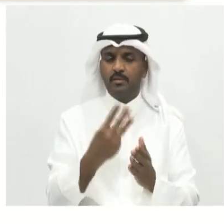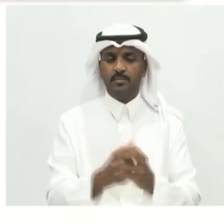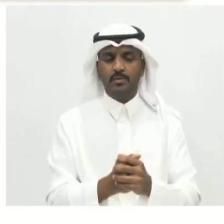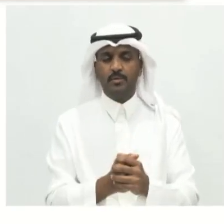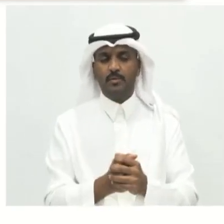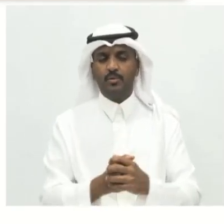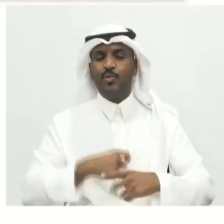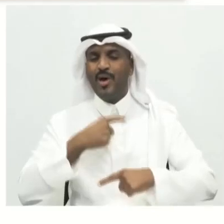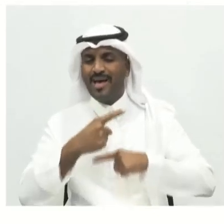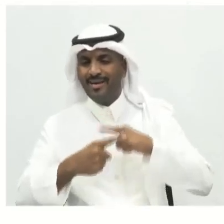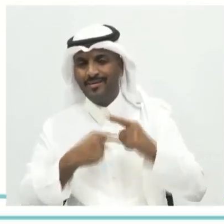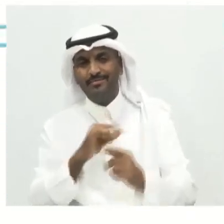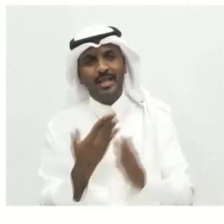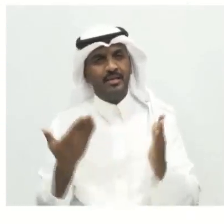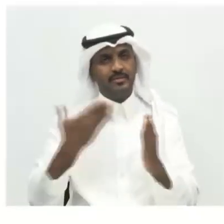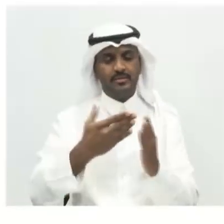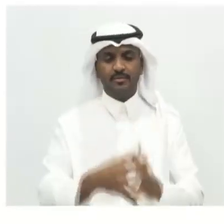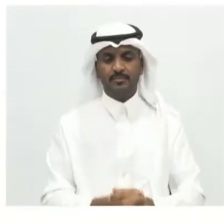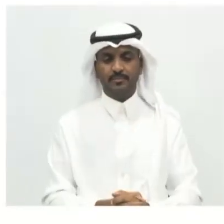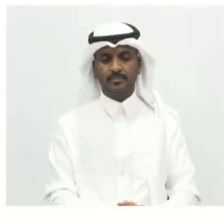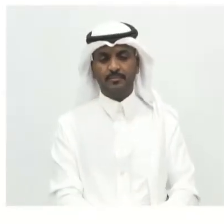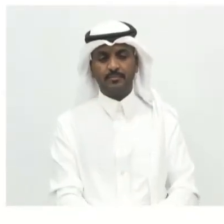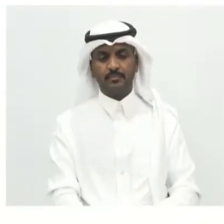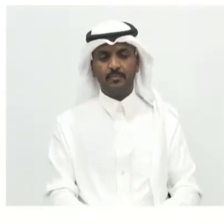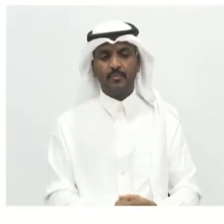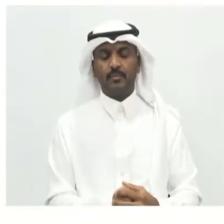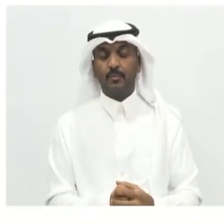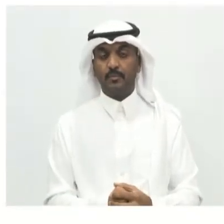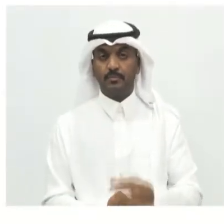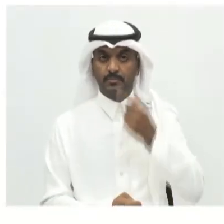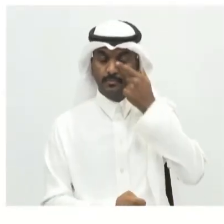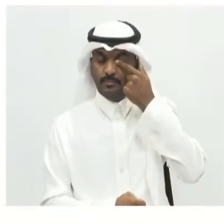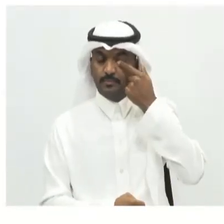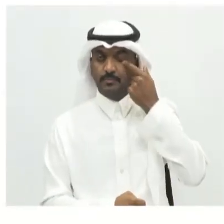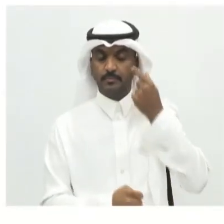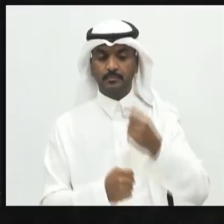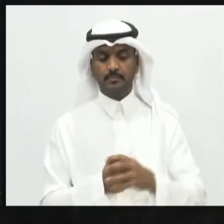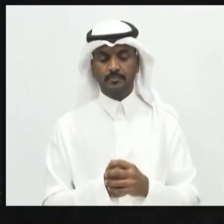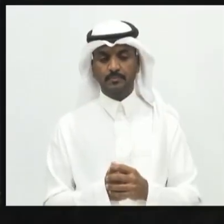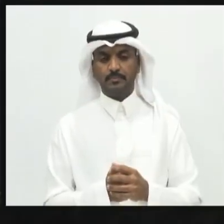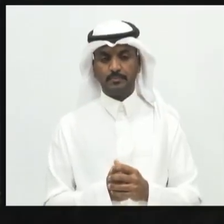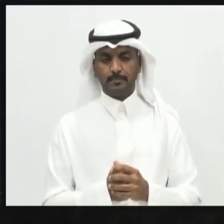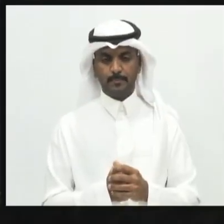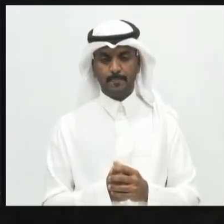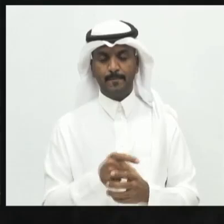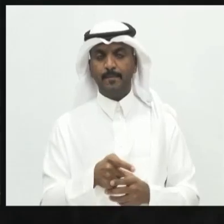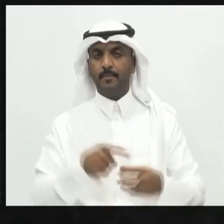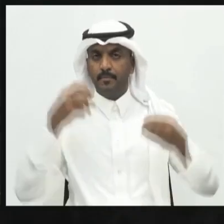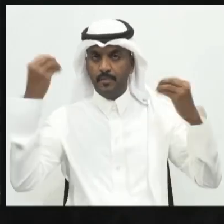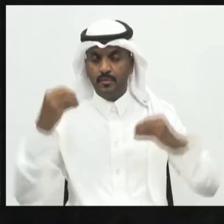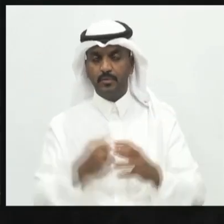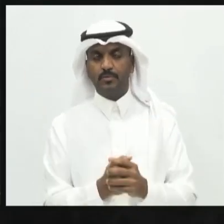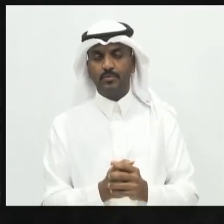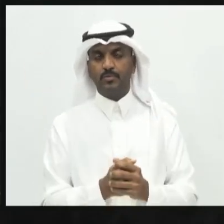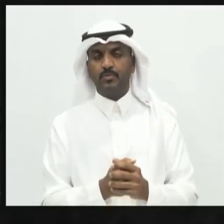الثالثه وهكذا حتى ينتهي ابنائي وبناتي اذا بارك الله فيكم